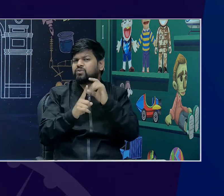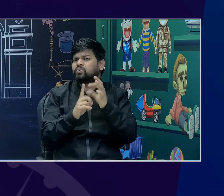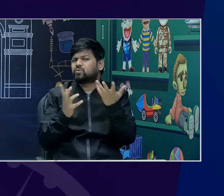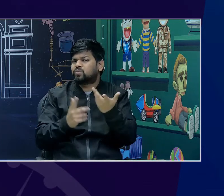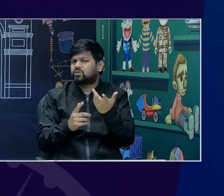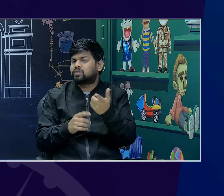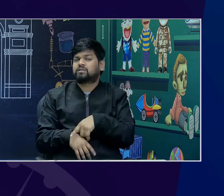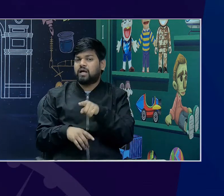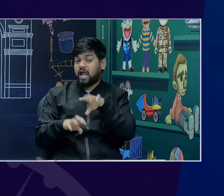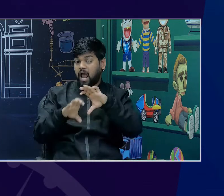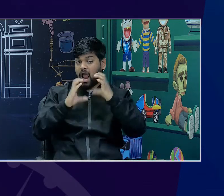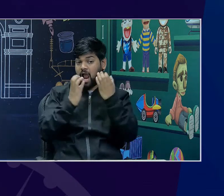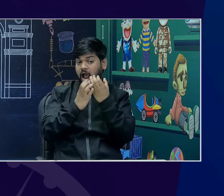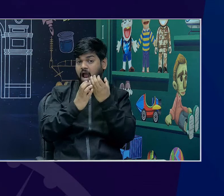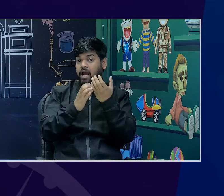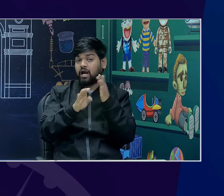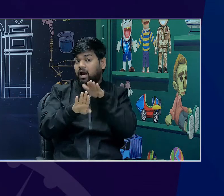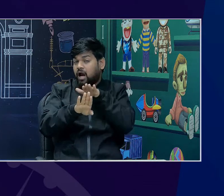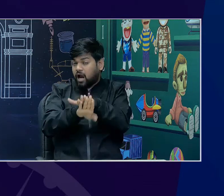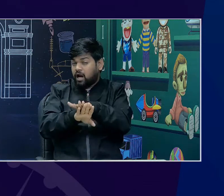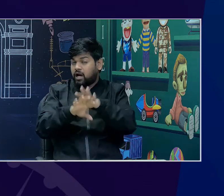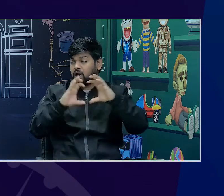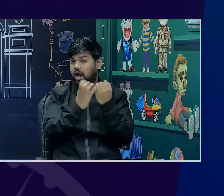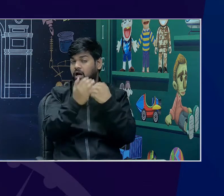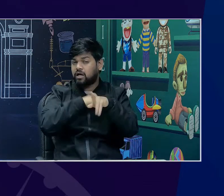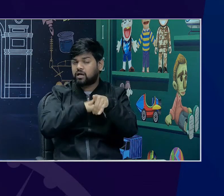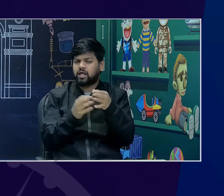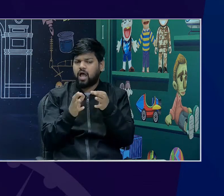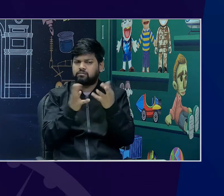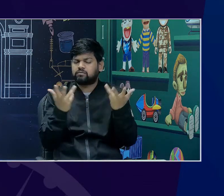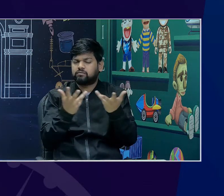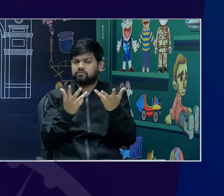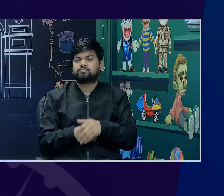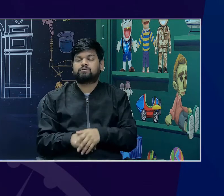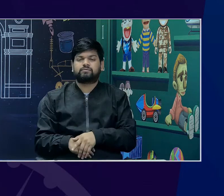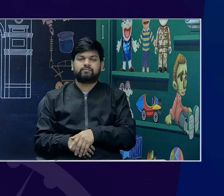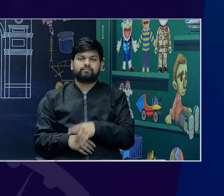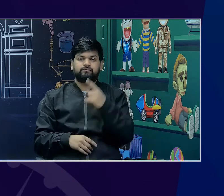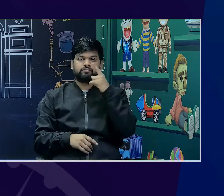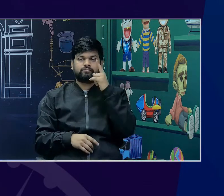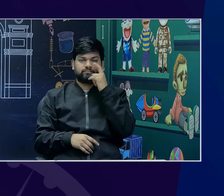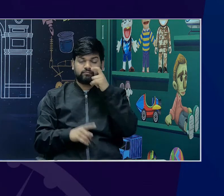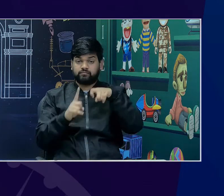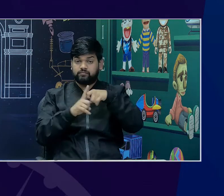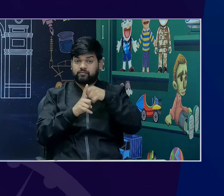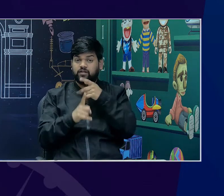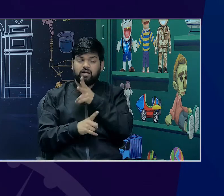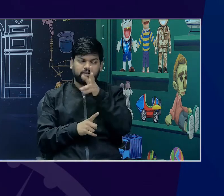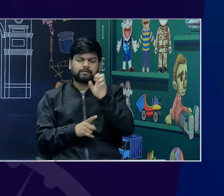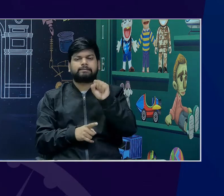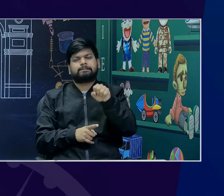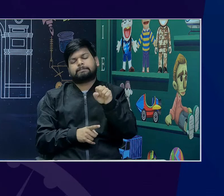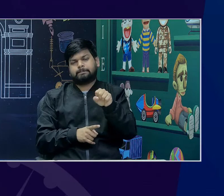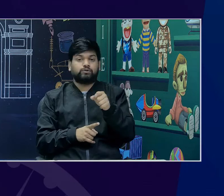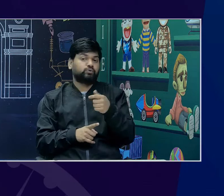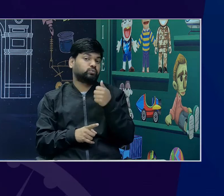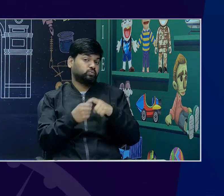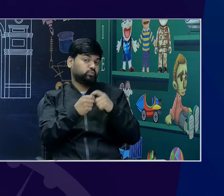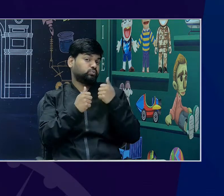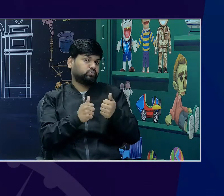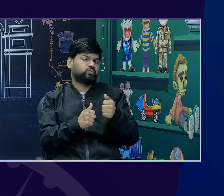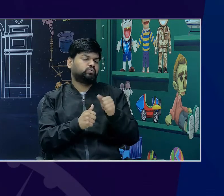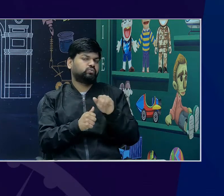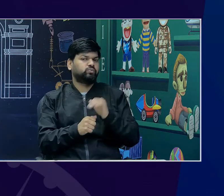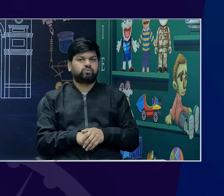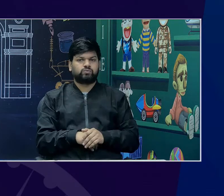because you know, these terms are very difficult to understand. So I'll take a simple simulation activity.